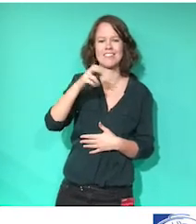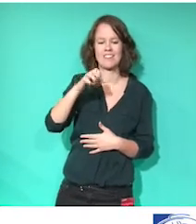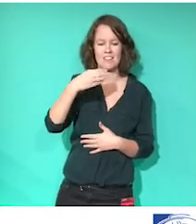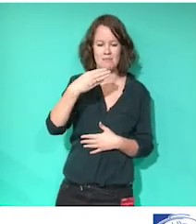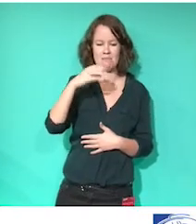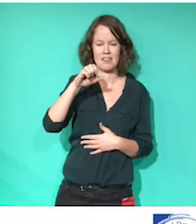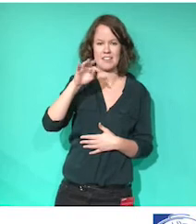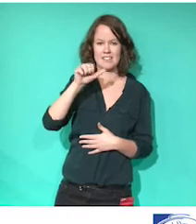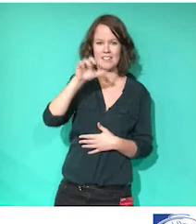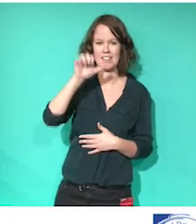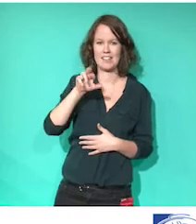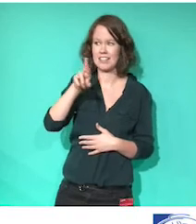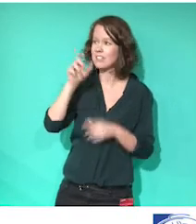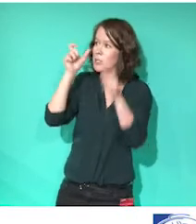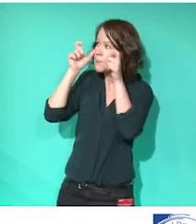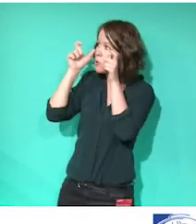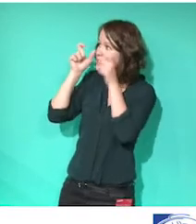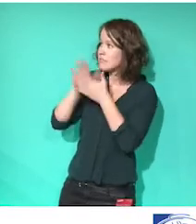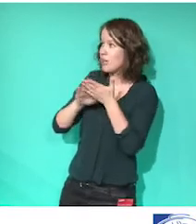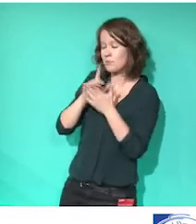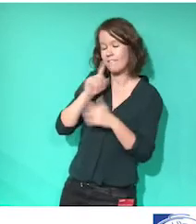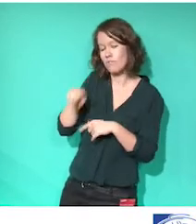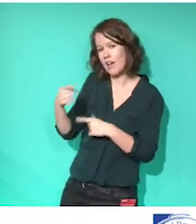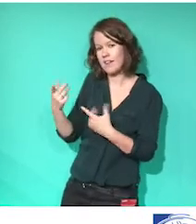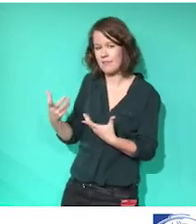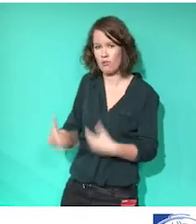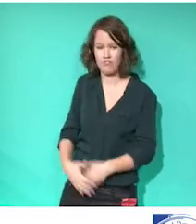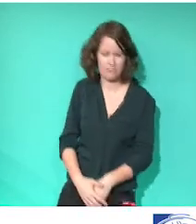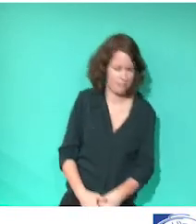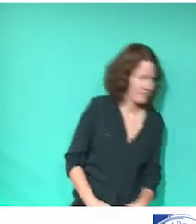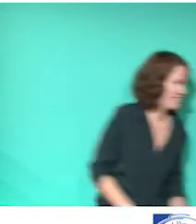qui nous parle pas. Maudit, je ne veux pas vous bousculer, mais il faudra songer à descendre.